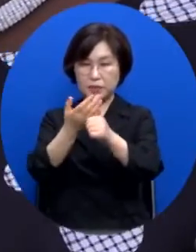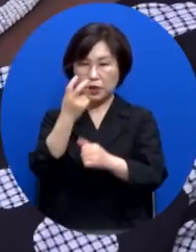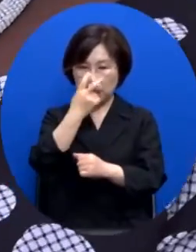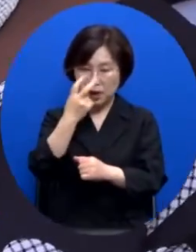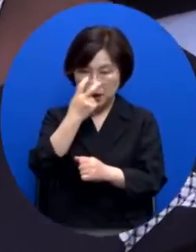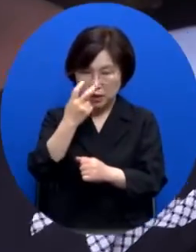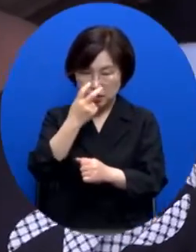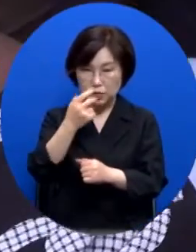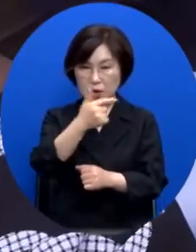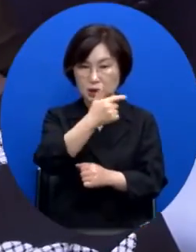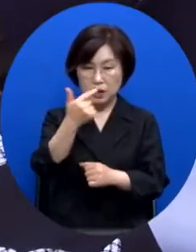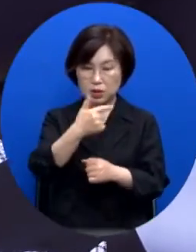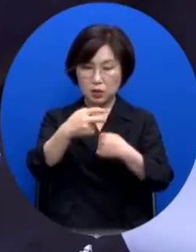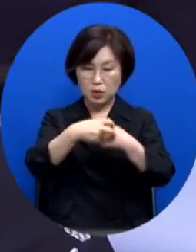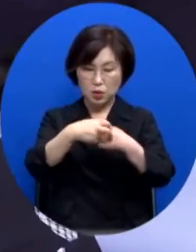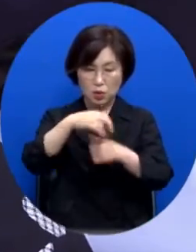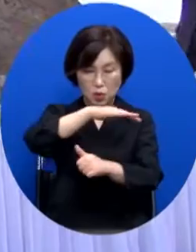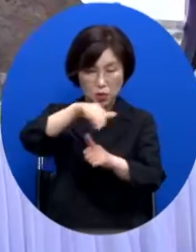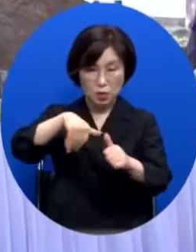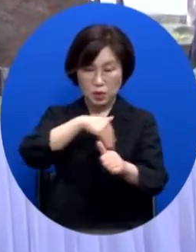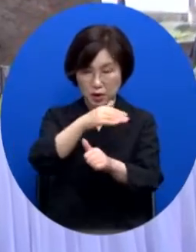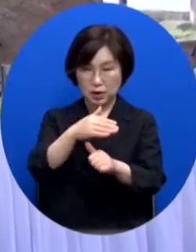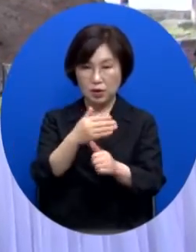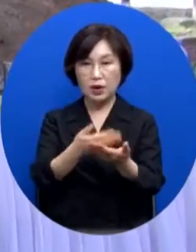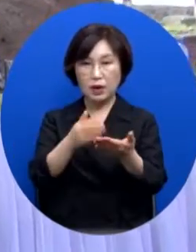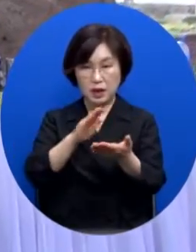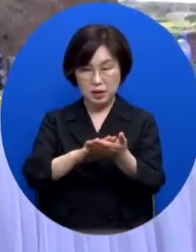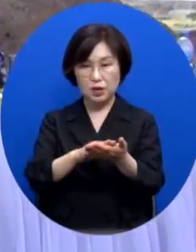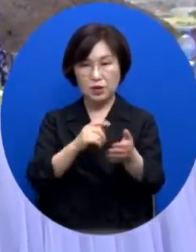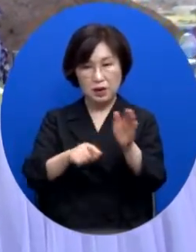등 탄자니아 의료 환경 기반 마련과 개선에 나설 예정입니다